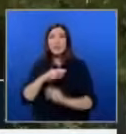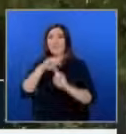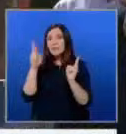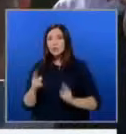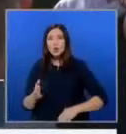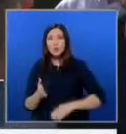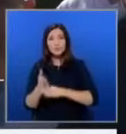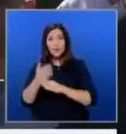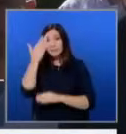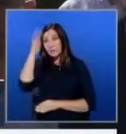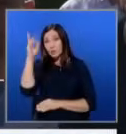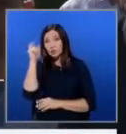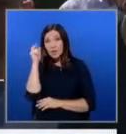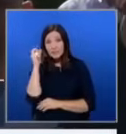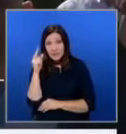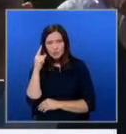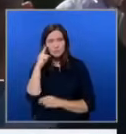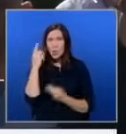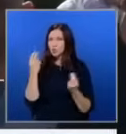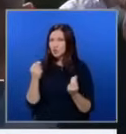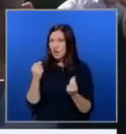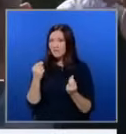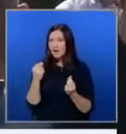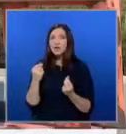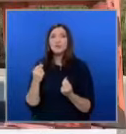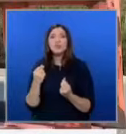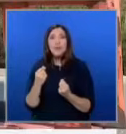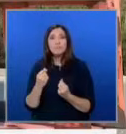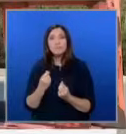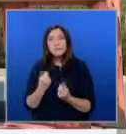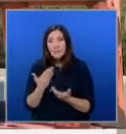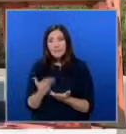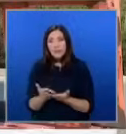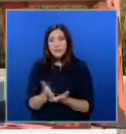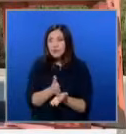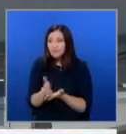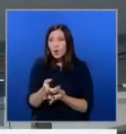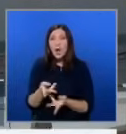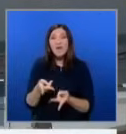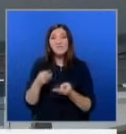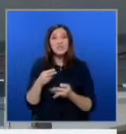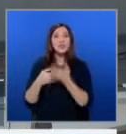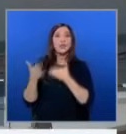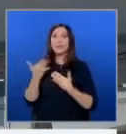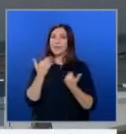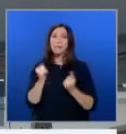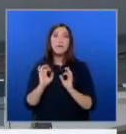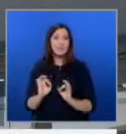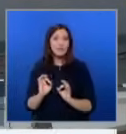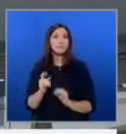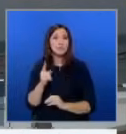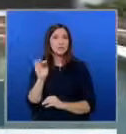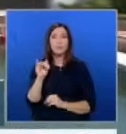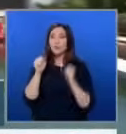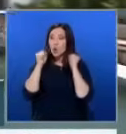международна подкрепа за почетния председател означава, че зададената посока връщане назад няма е правилна и тя ще